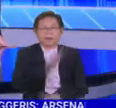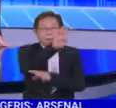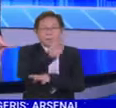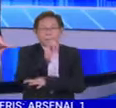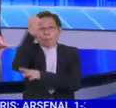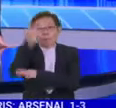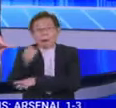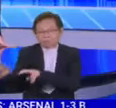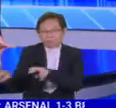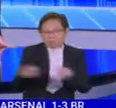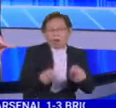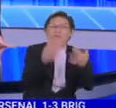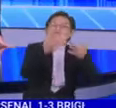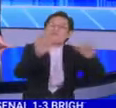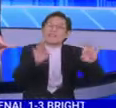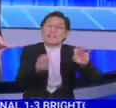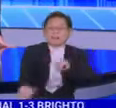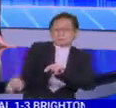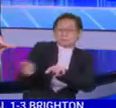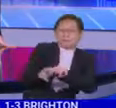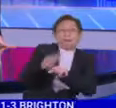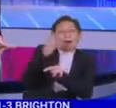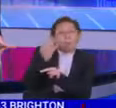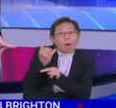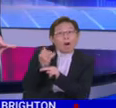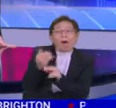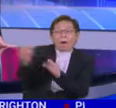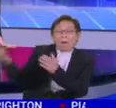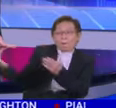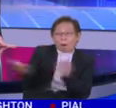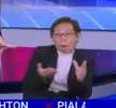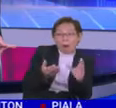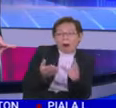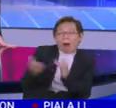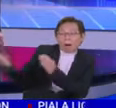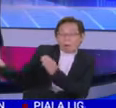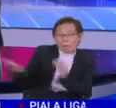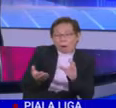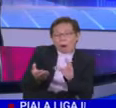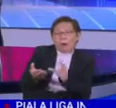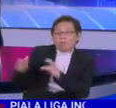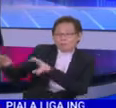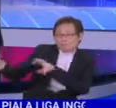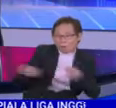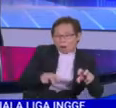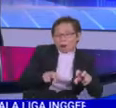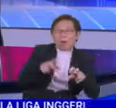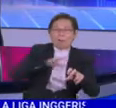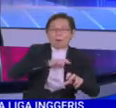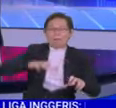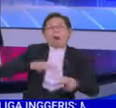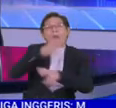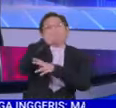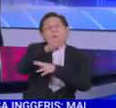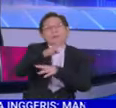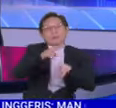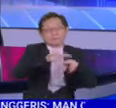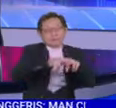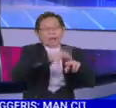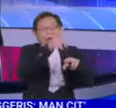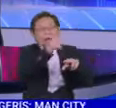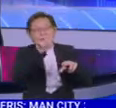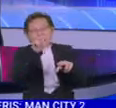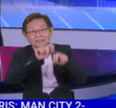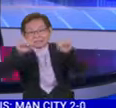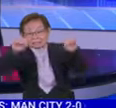Empat puluh bas perantara percuma ditambah bagi membawa penumpang terjejas berikutan penutupan 16 stesen tren LRT antara